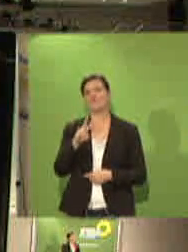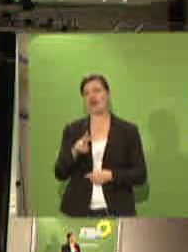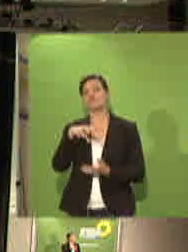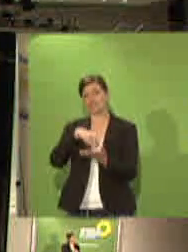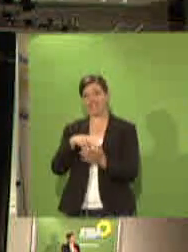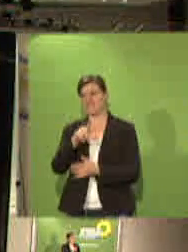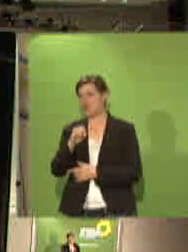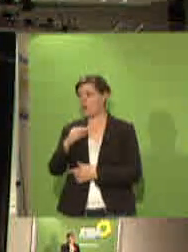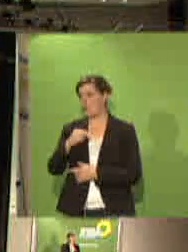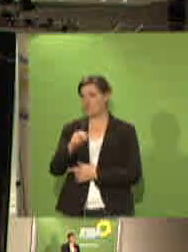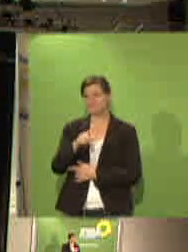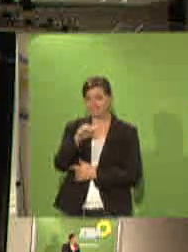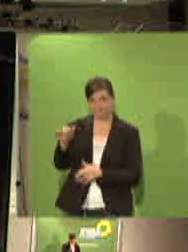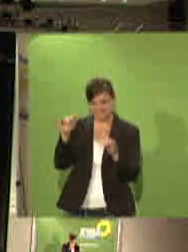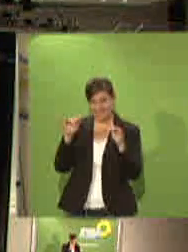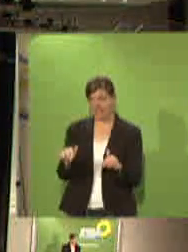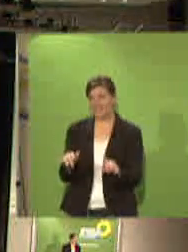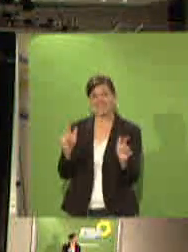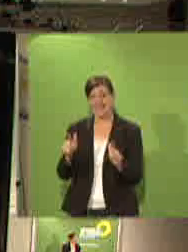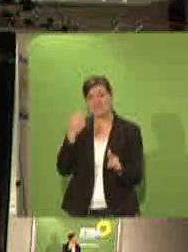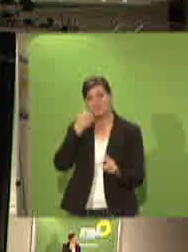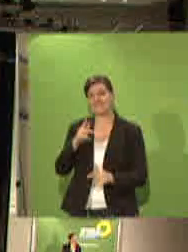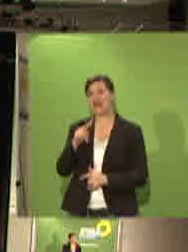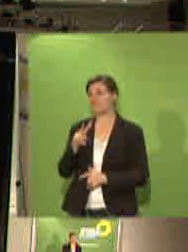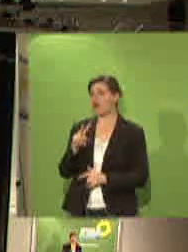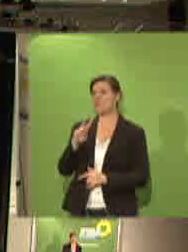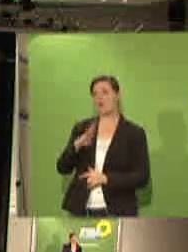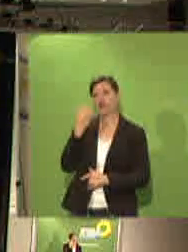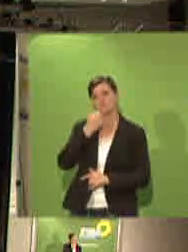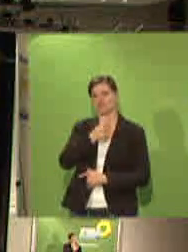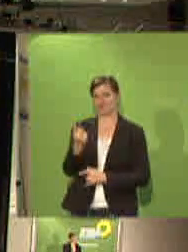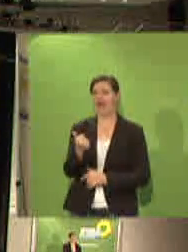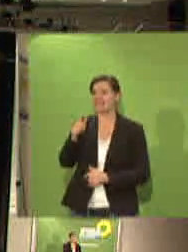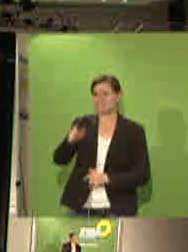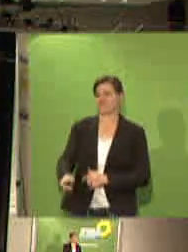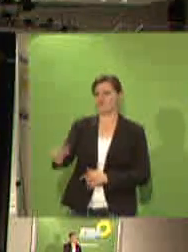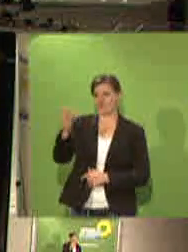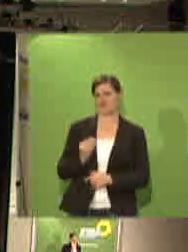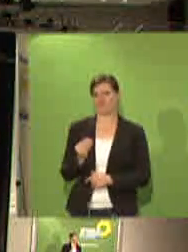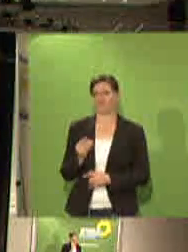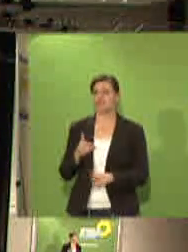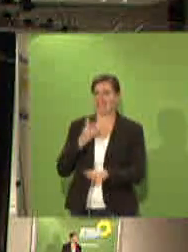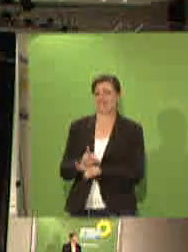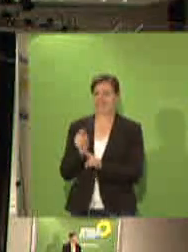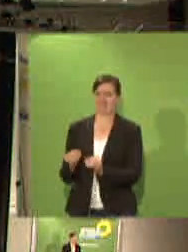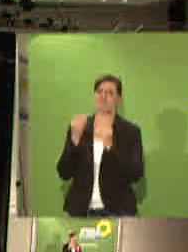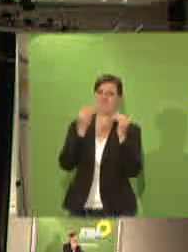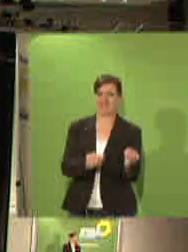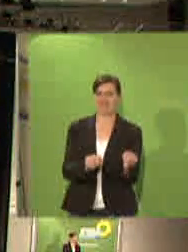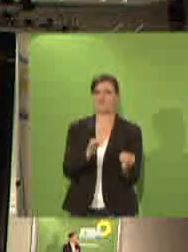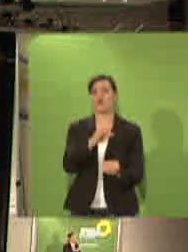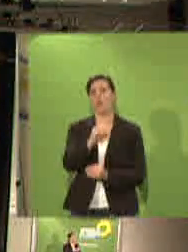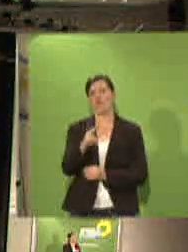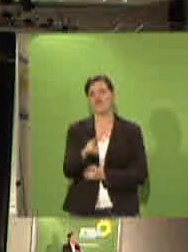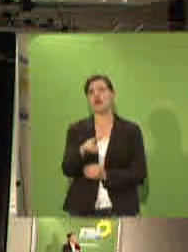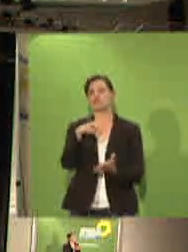hier? Falls nein, bitte jemand aus dem KV Borken zu uns auf die Bühne, damit ihr den Gutschein übergeben könnt. Ich hoffe, dass schon jemand